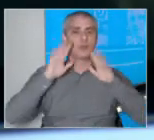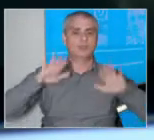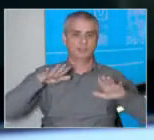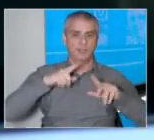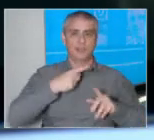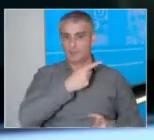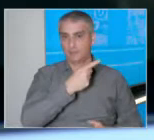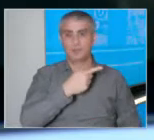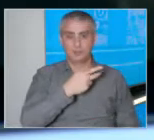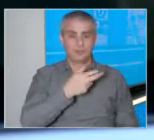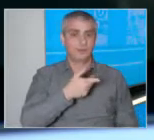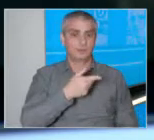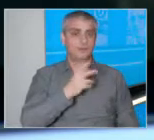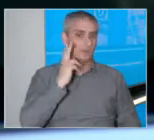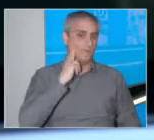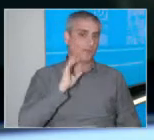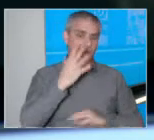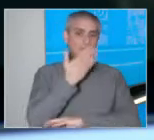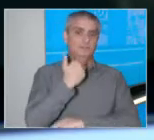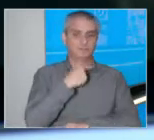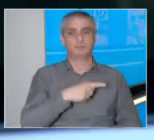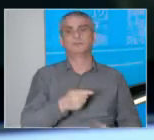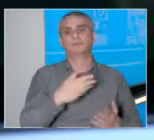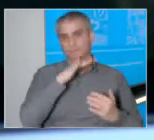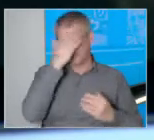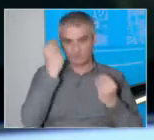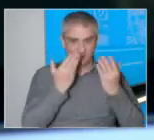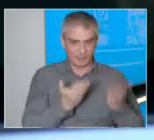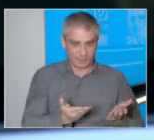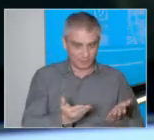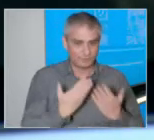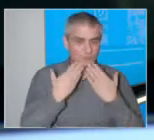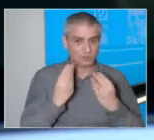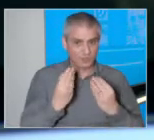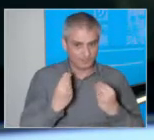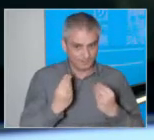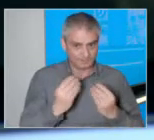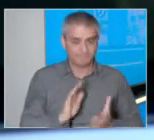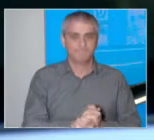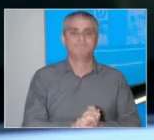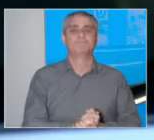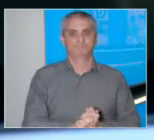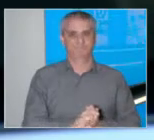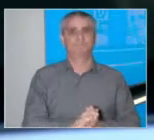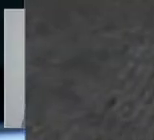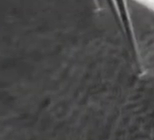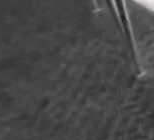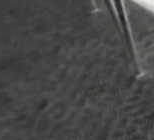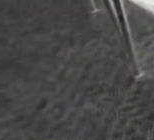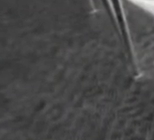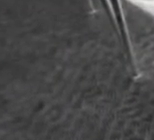ראש שמחתה או עצבונה, אבלה של מדינת ישראל. חבר הכנסת בצלאל סמוטריץ', אנחנו נסתפק בדברים האלו. תודה רבה לך. תודה גם לכם.